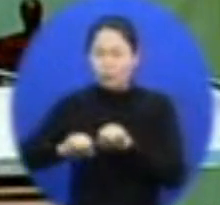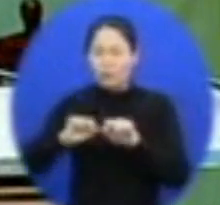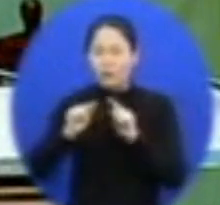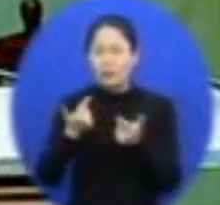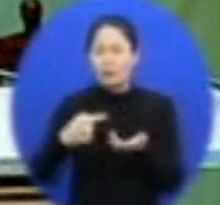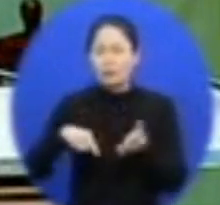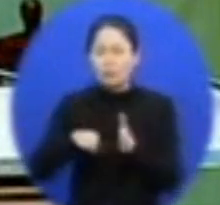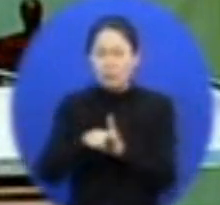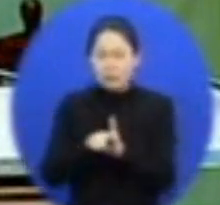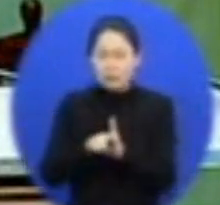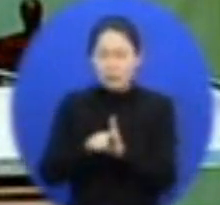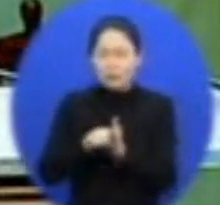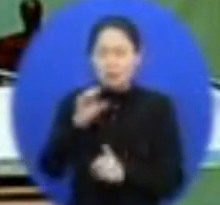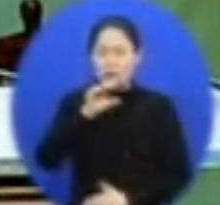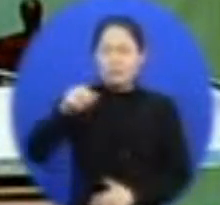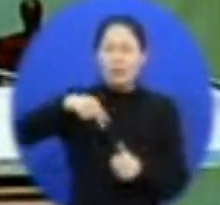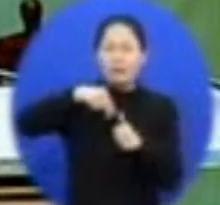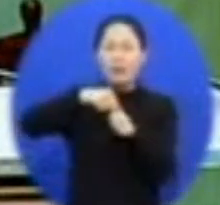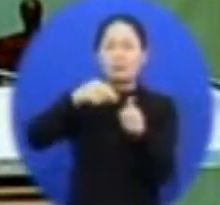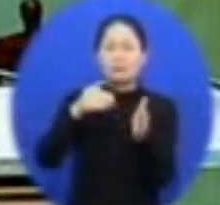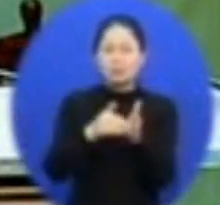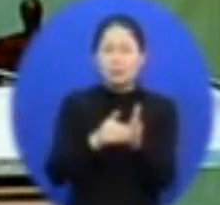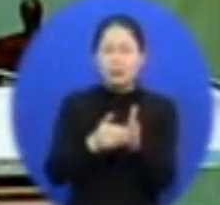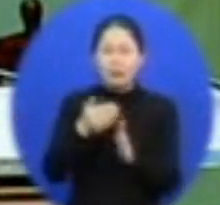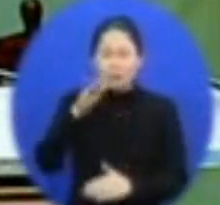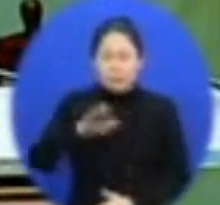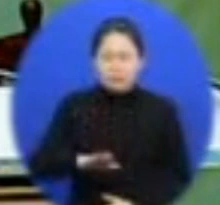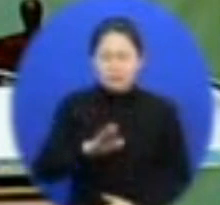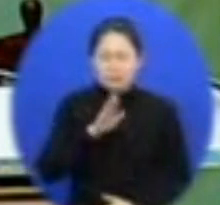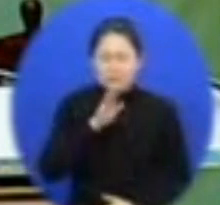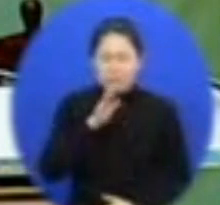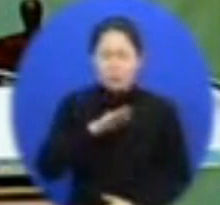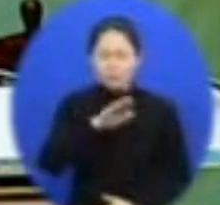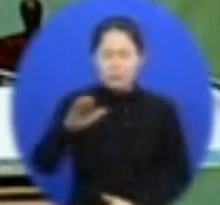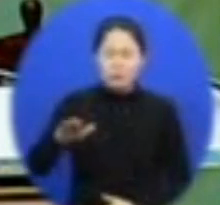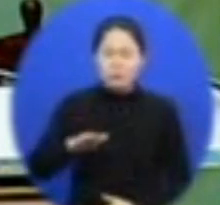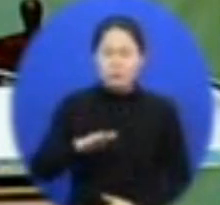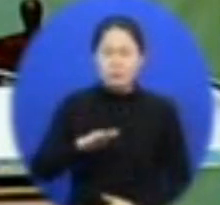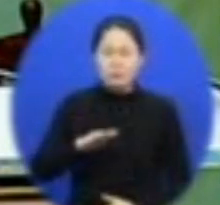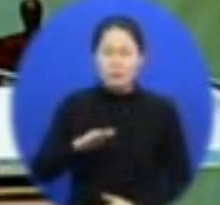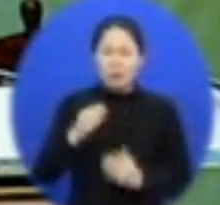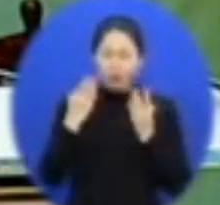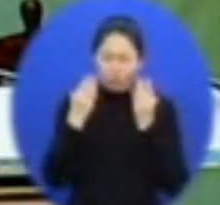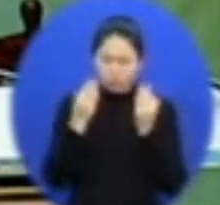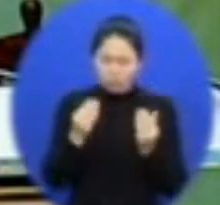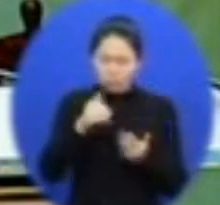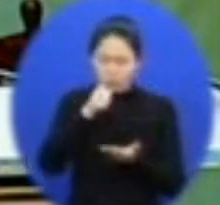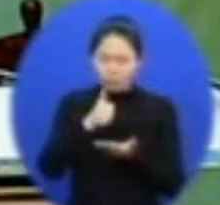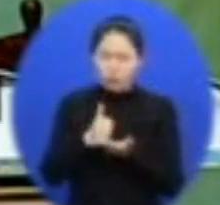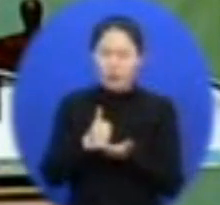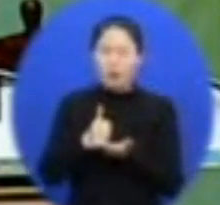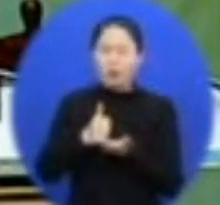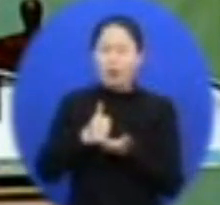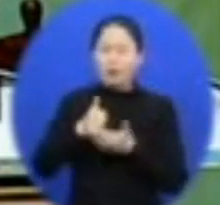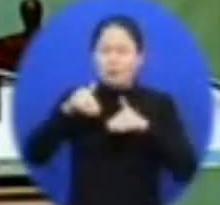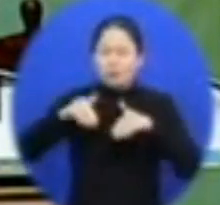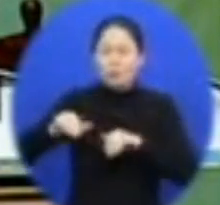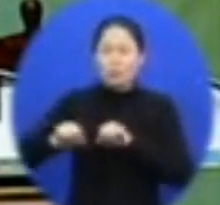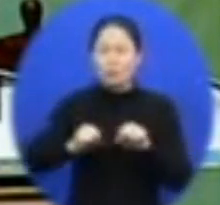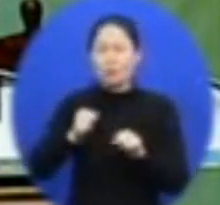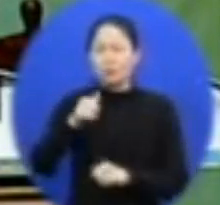죽으셨습니다 쇼 그런데 실제로 우리는 죄의 여전히 주 의 종로를 하고 살아요 하나님 앞에